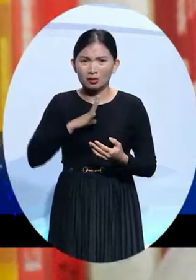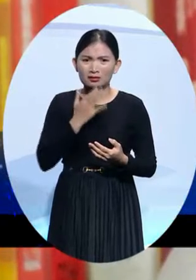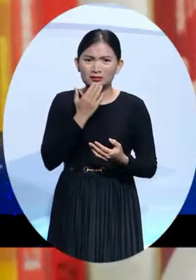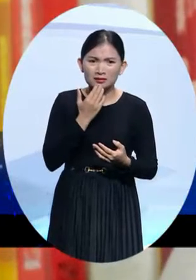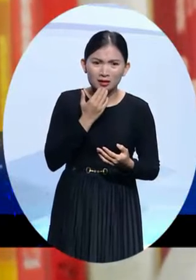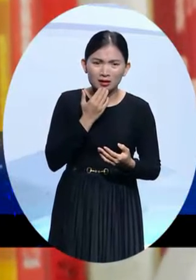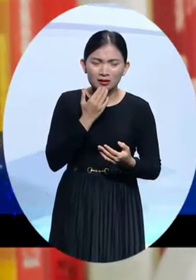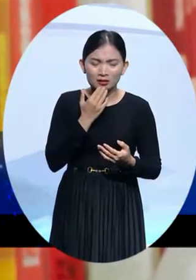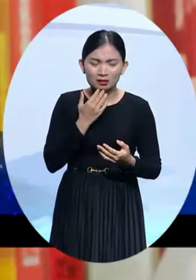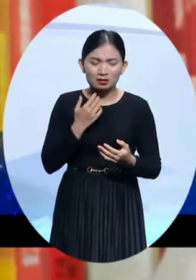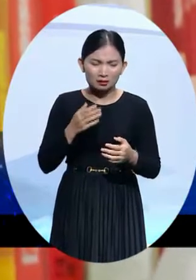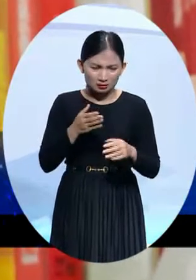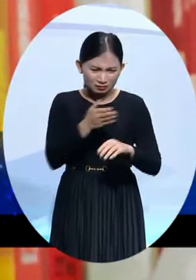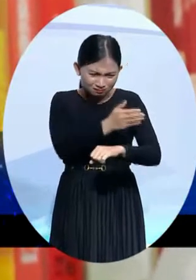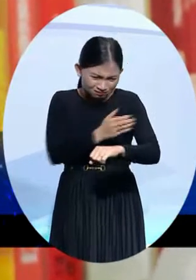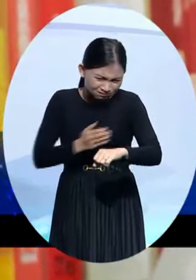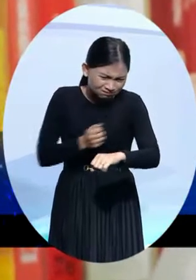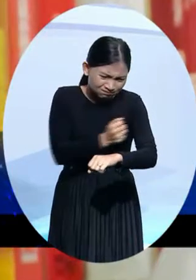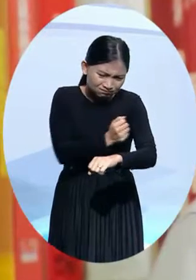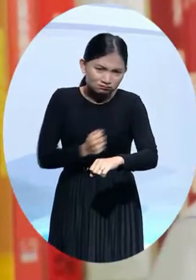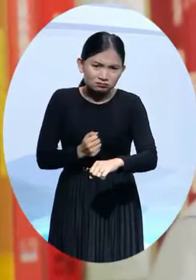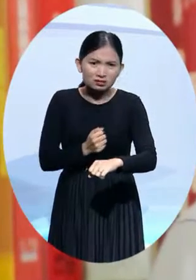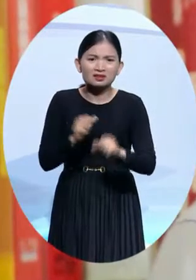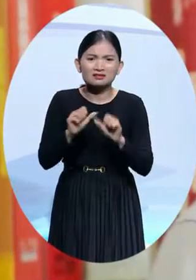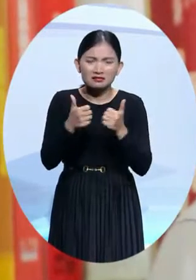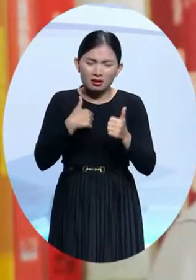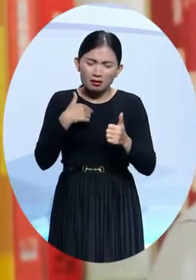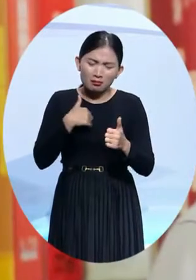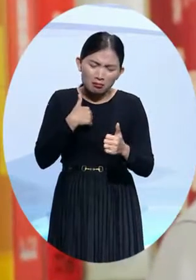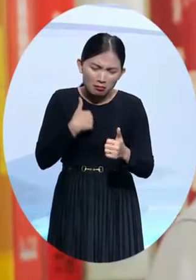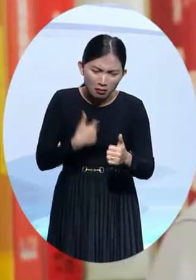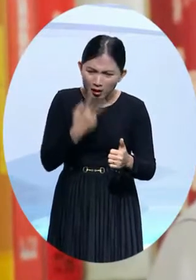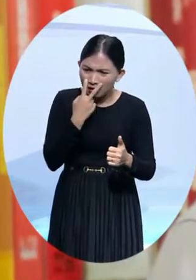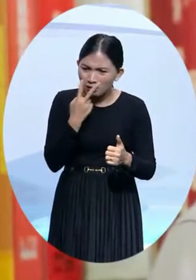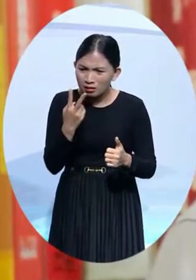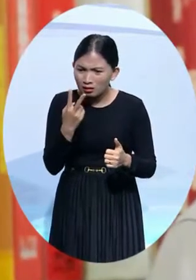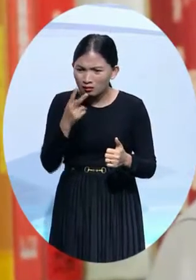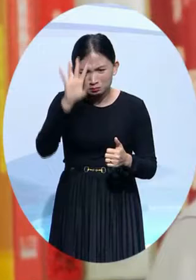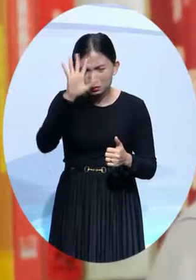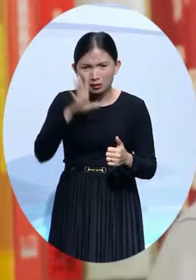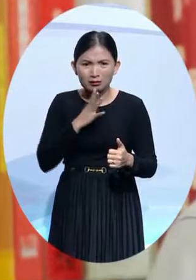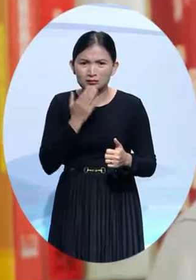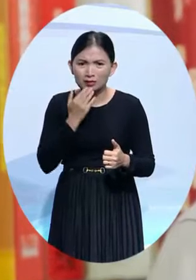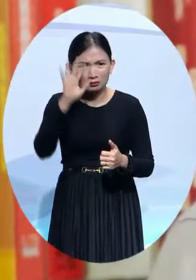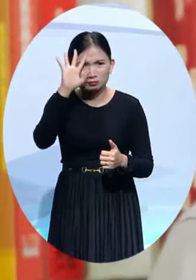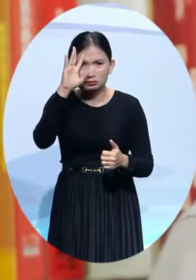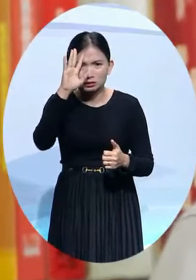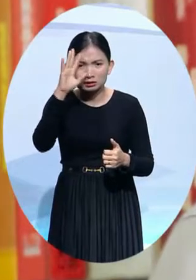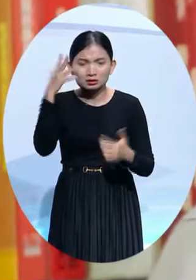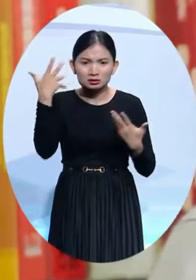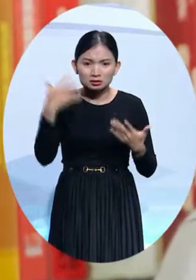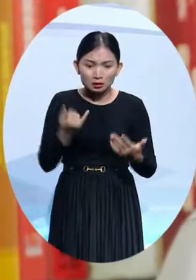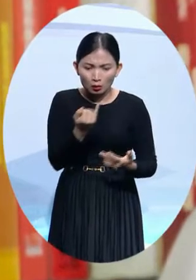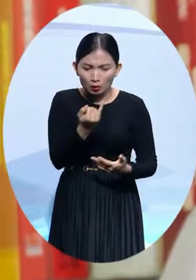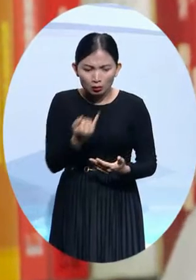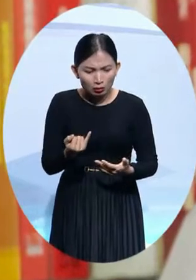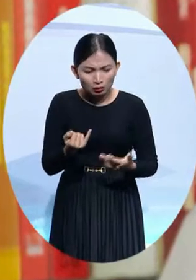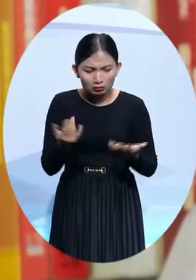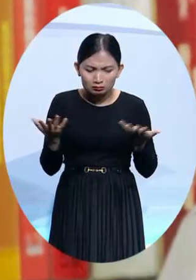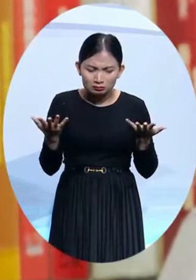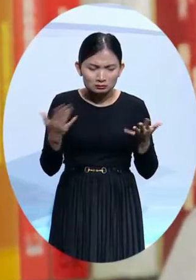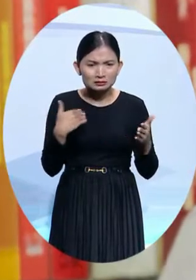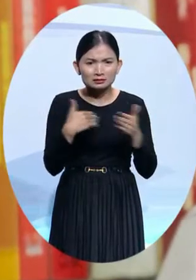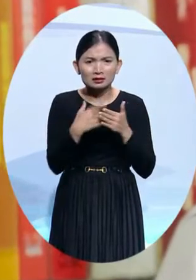mệt lả đi rồi. Đến lúc mà vết thương nặng quá, người con trai không thể sống được, ngước mắt nhìn thì anh nhận ra cha